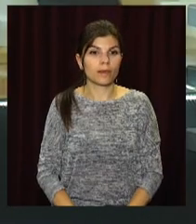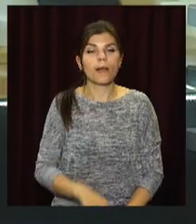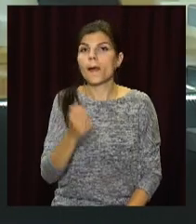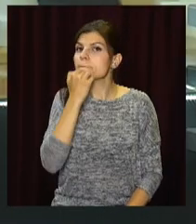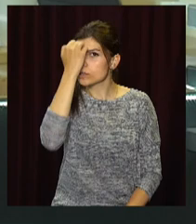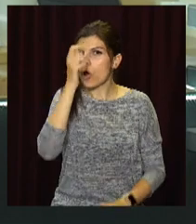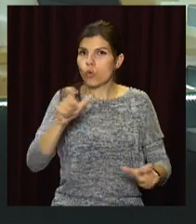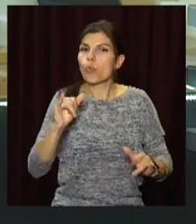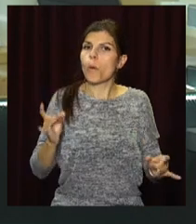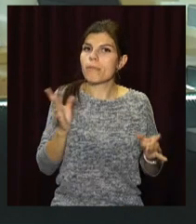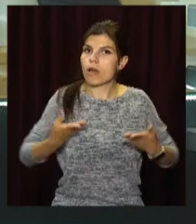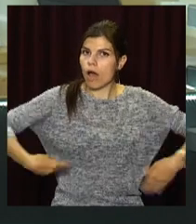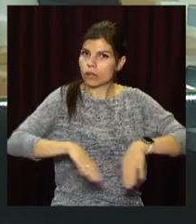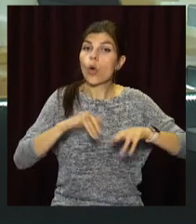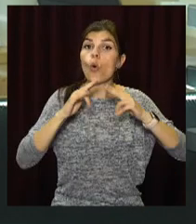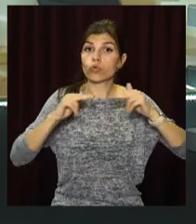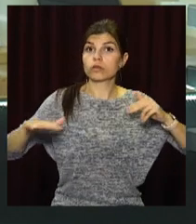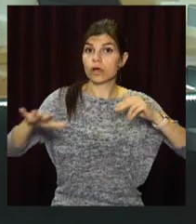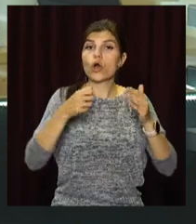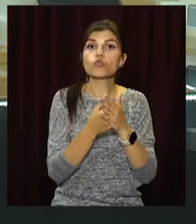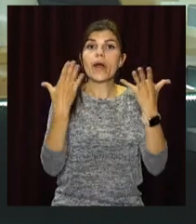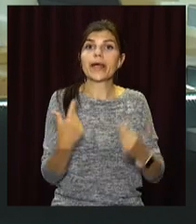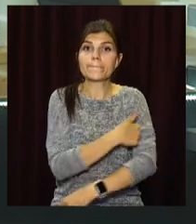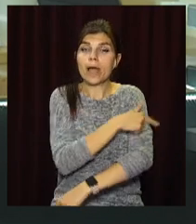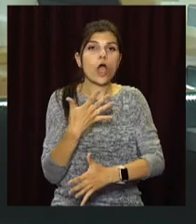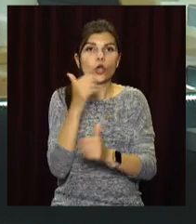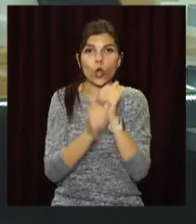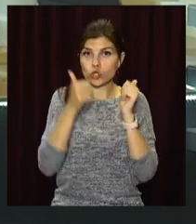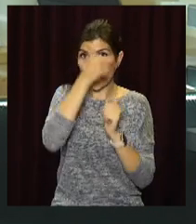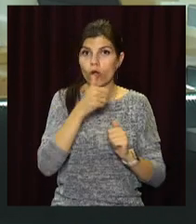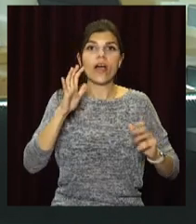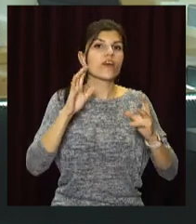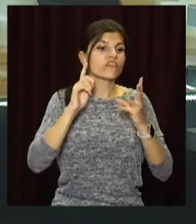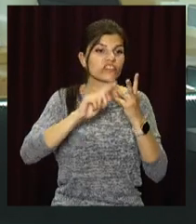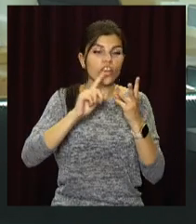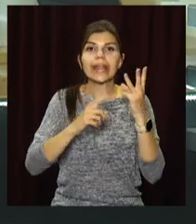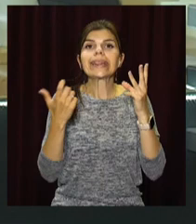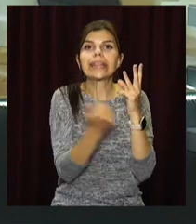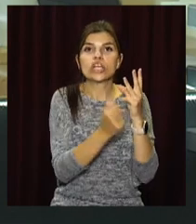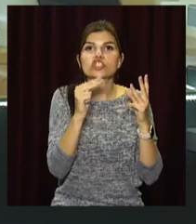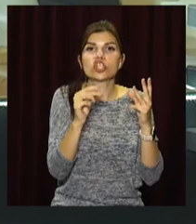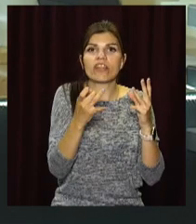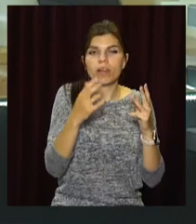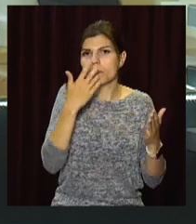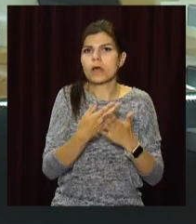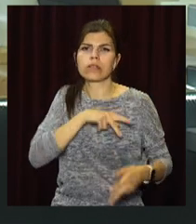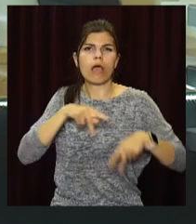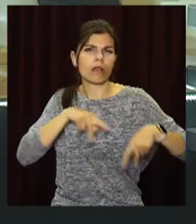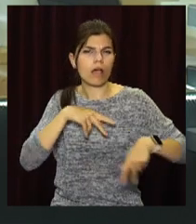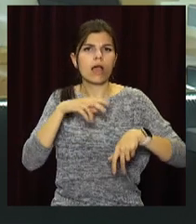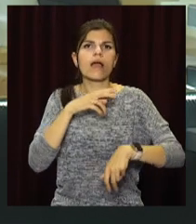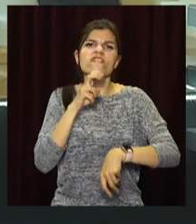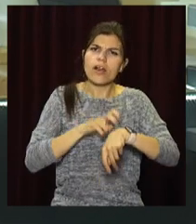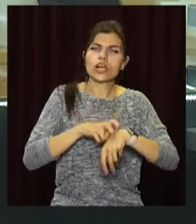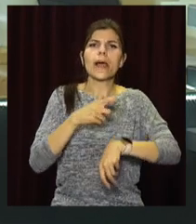Подяка людям у білих халатах. У Дніпро ОДА до Дня медика, який щорічно відзначають у третю неділю червня, нагородили майже півсотні лікарів та